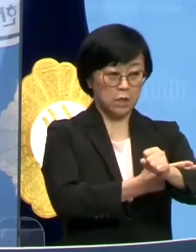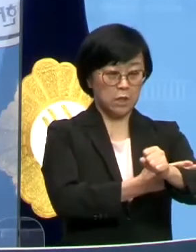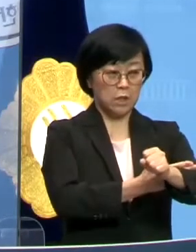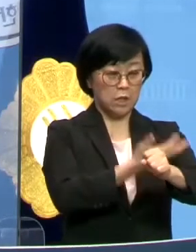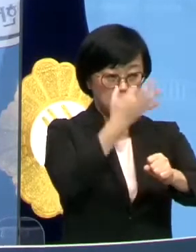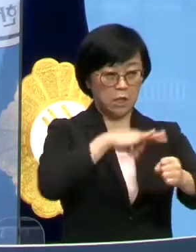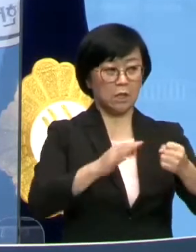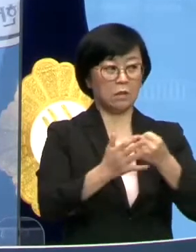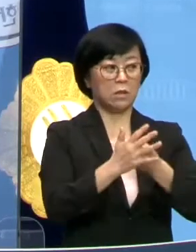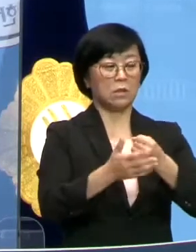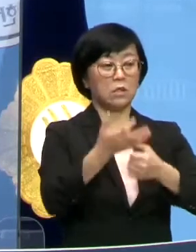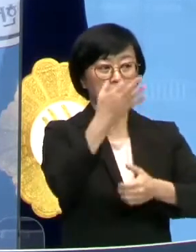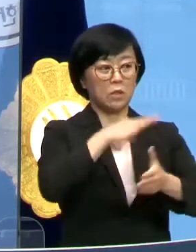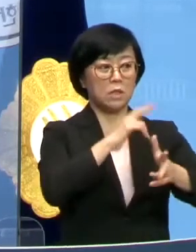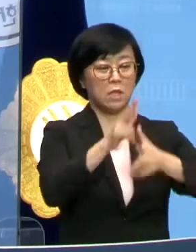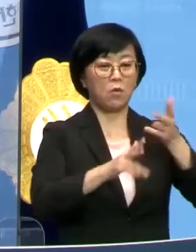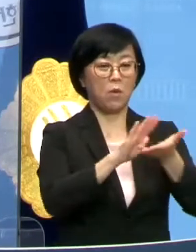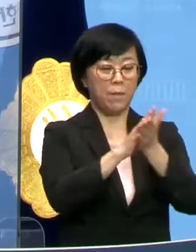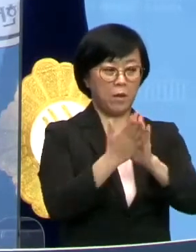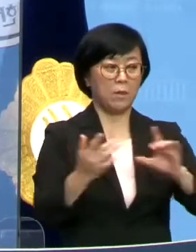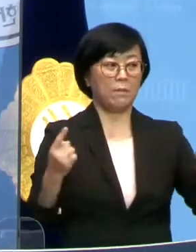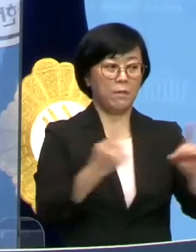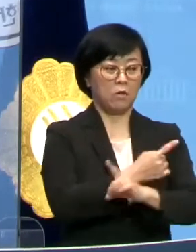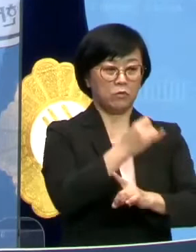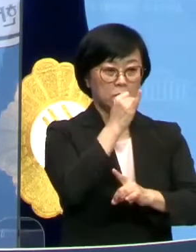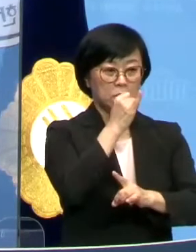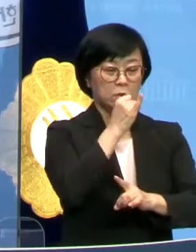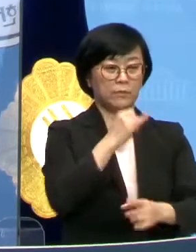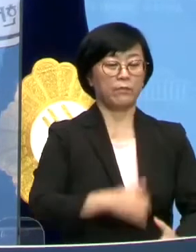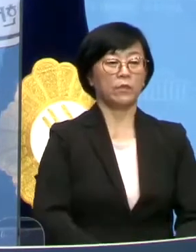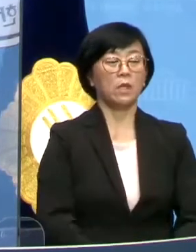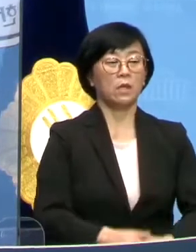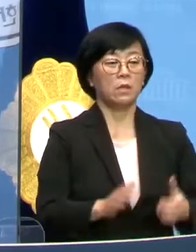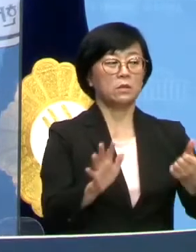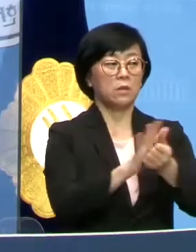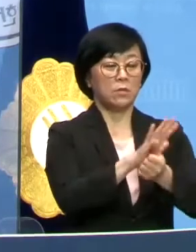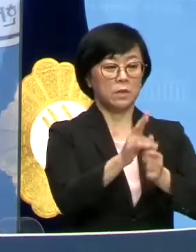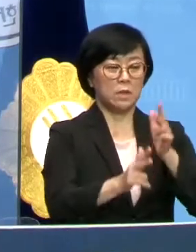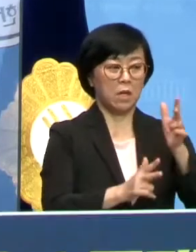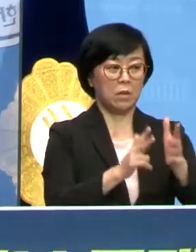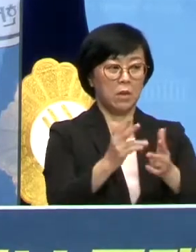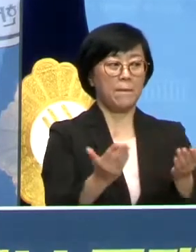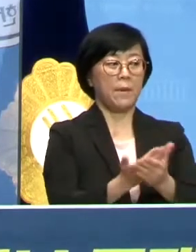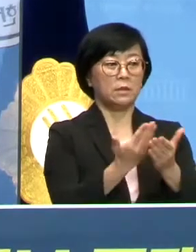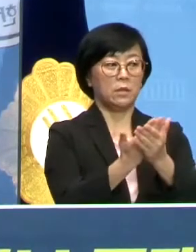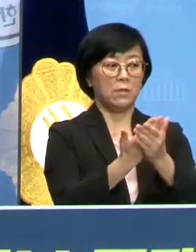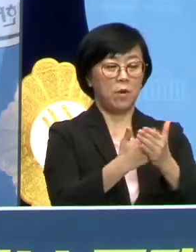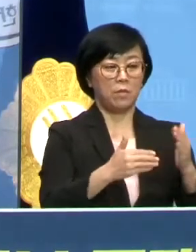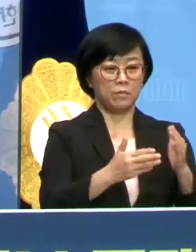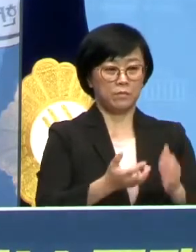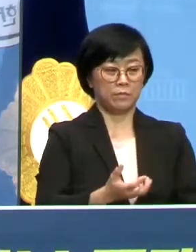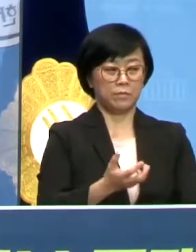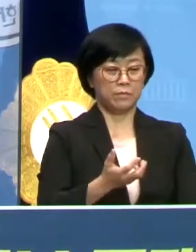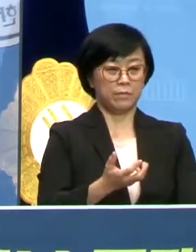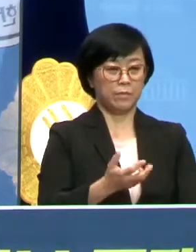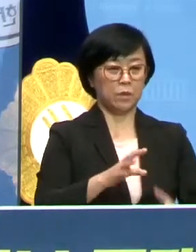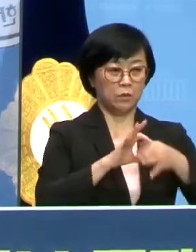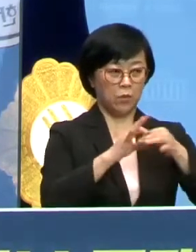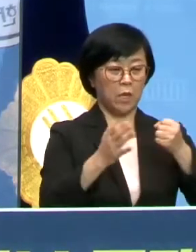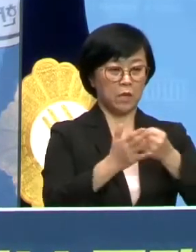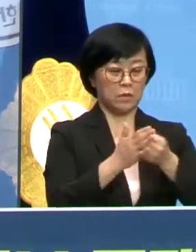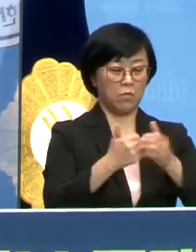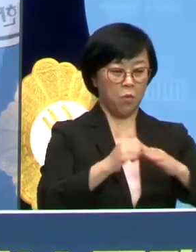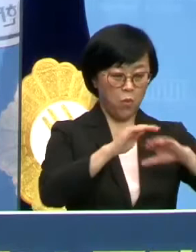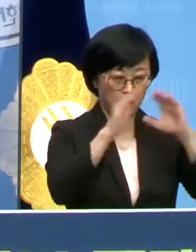역리 산업화로 변질 시키겠다는 내용을 하고 있습니다 서비스 산업 발전 기본법에 이주를 통해서 모든 사업 분야를